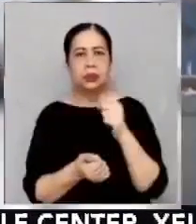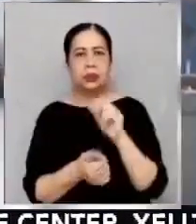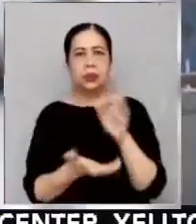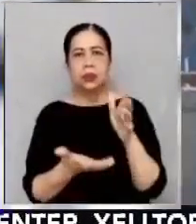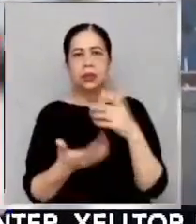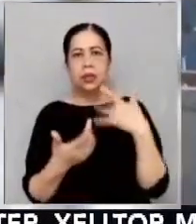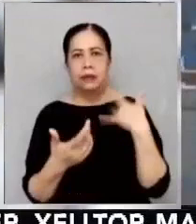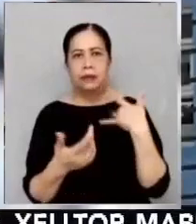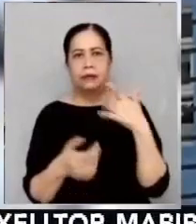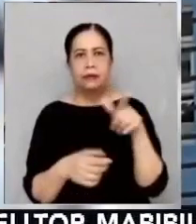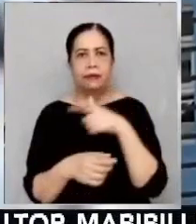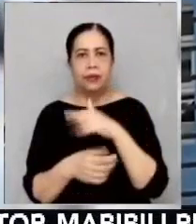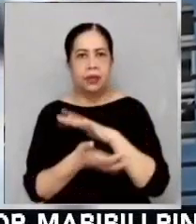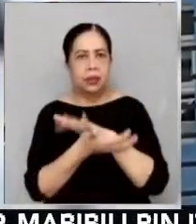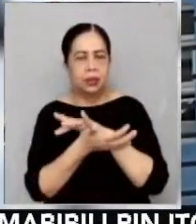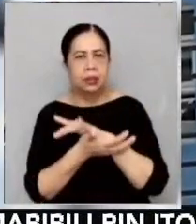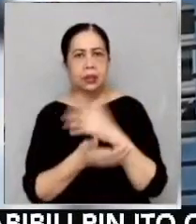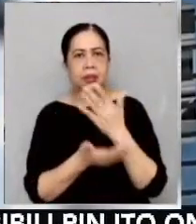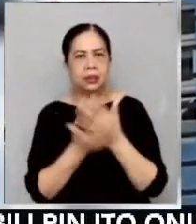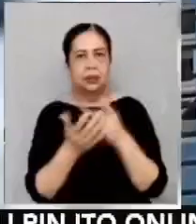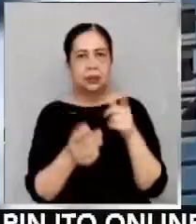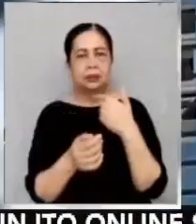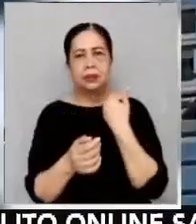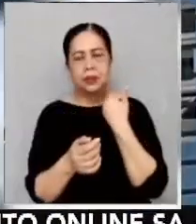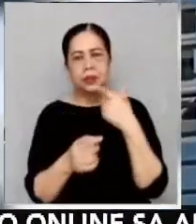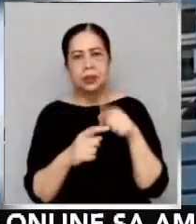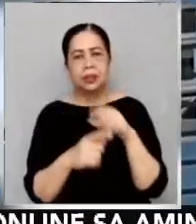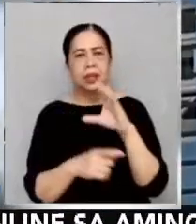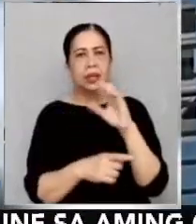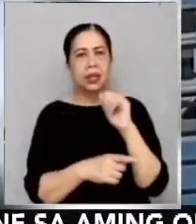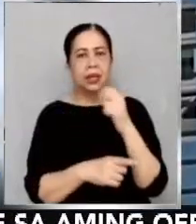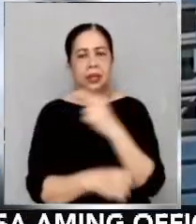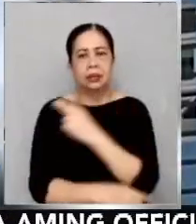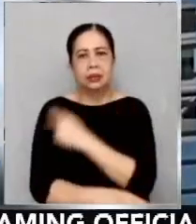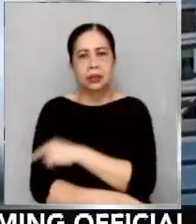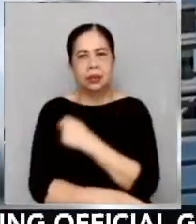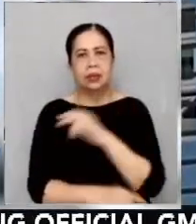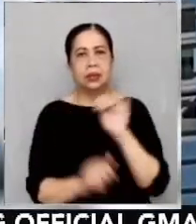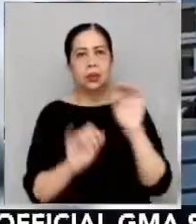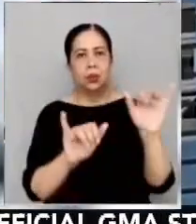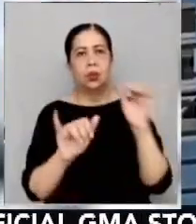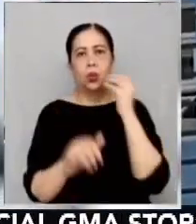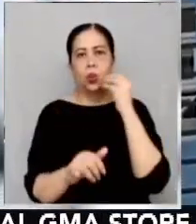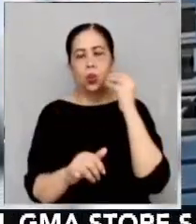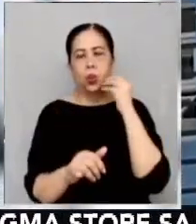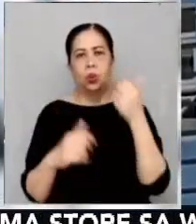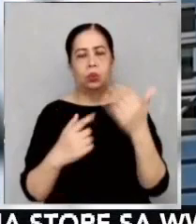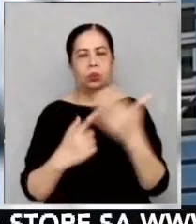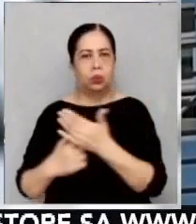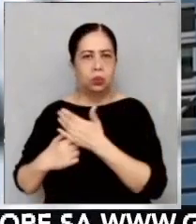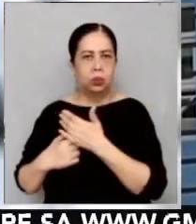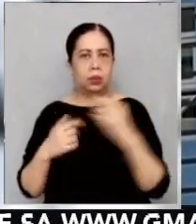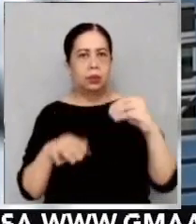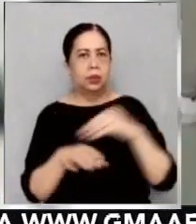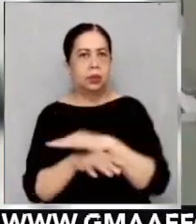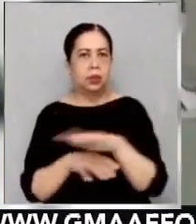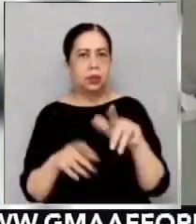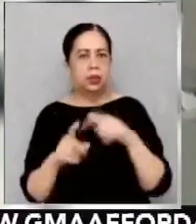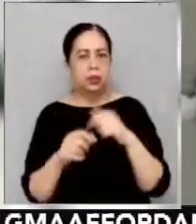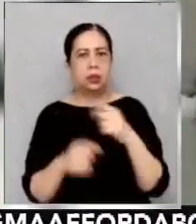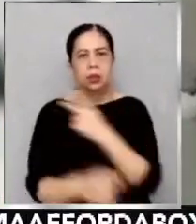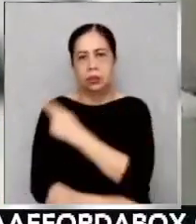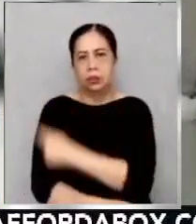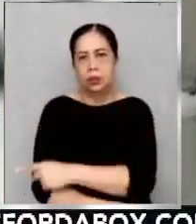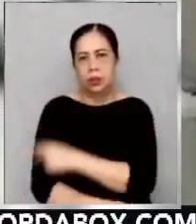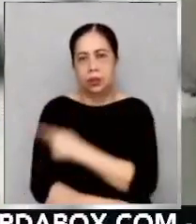symptoms ang ilang nurse at staff ng Cagayan Valley Medical Center na naka-home quarantine ngayon. Posibleng nahawa raw sila sa mga pasyente.